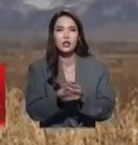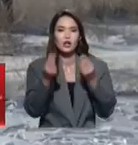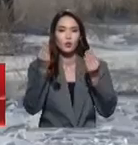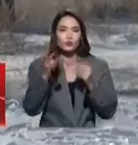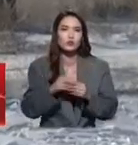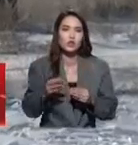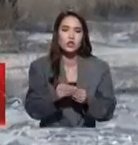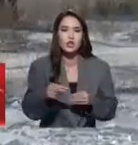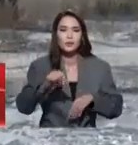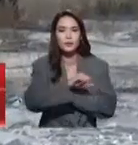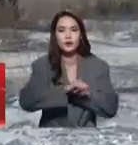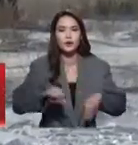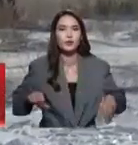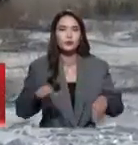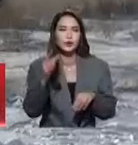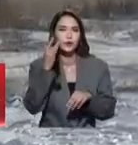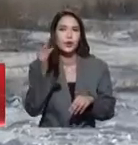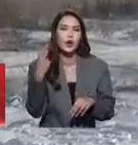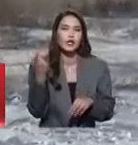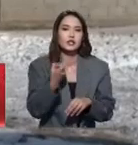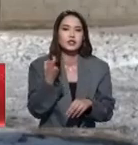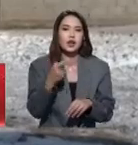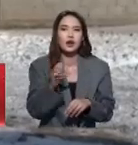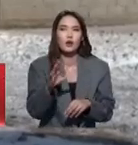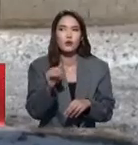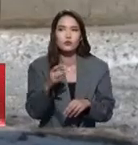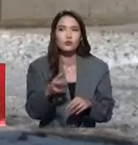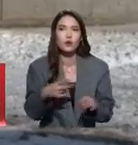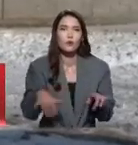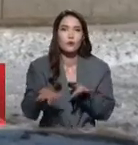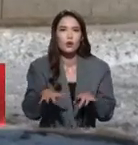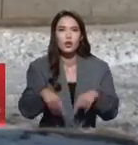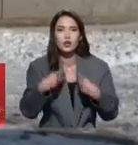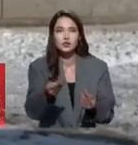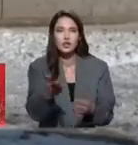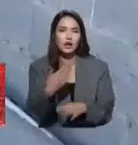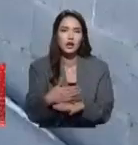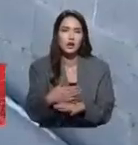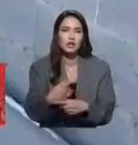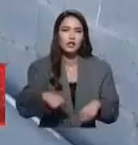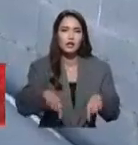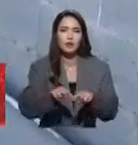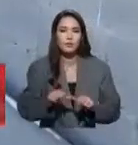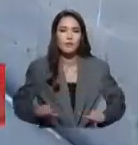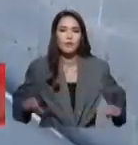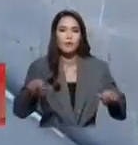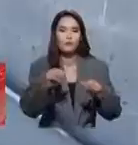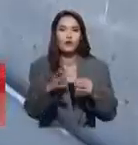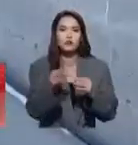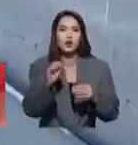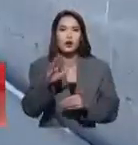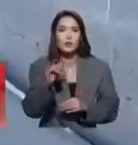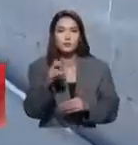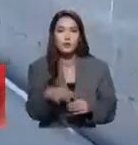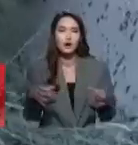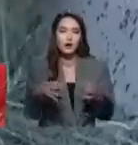на территории отрога Бугаты Заилийского Алатау ушел в частные руки. Как результат, при содействии комиссии Жераманате свыше